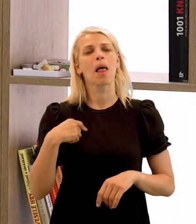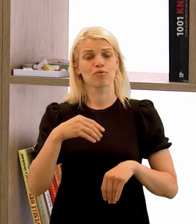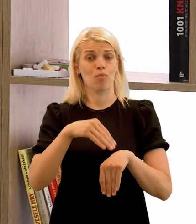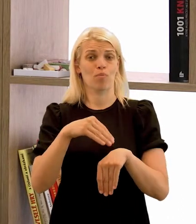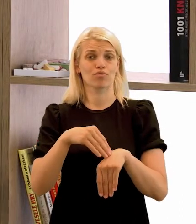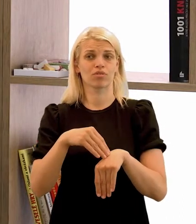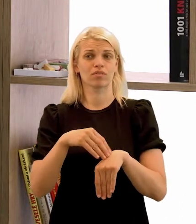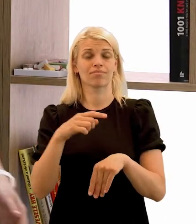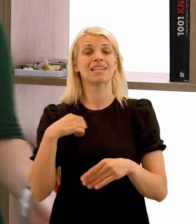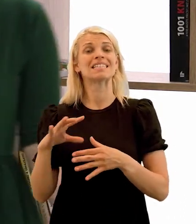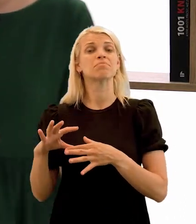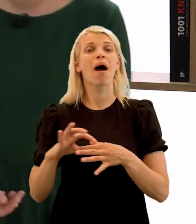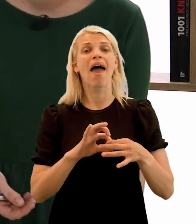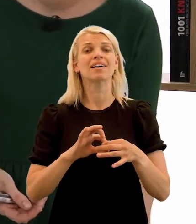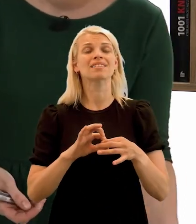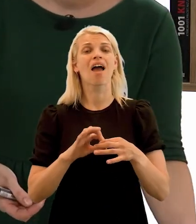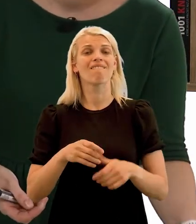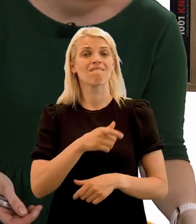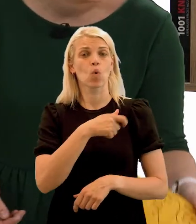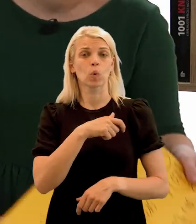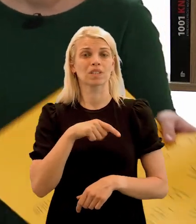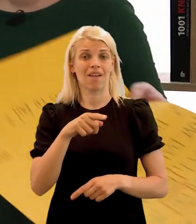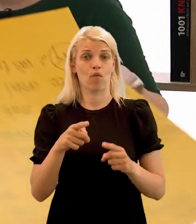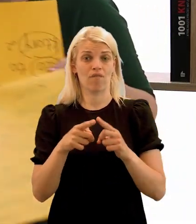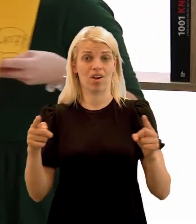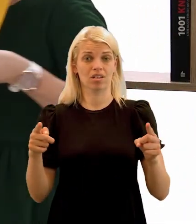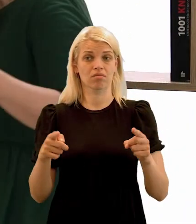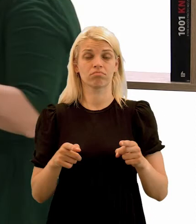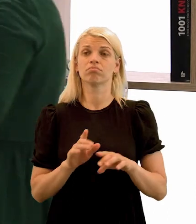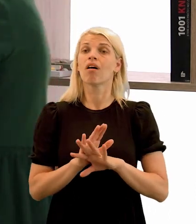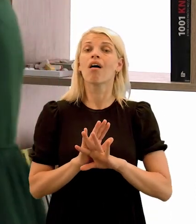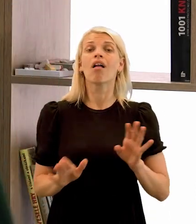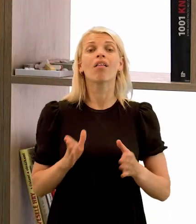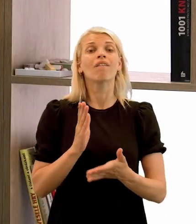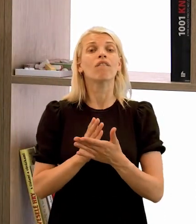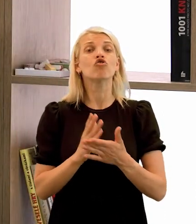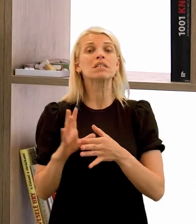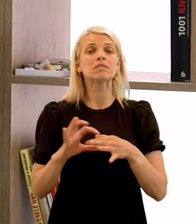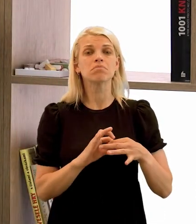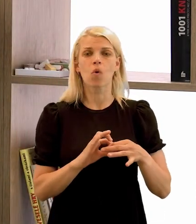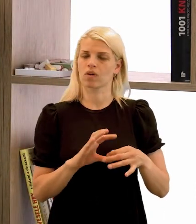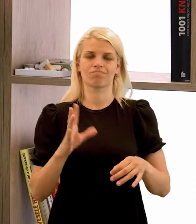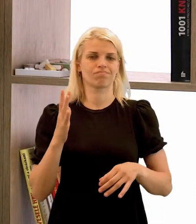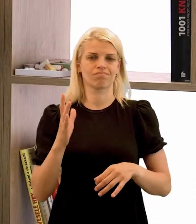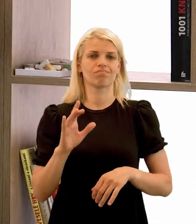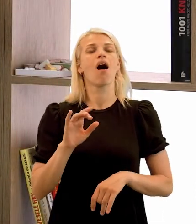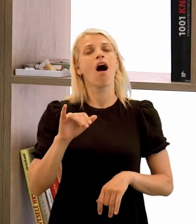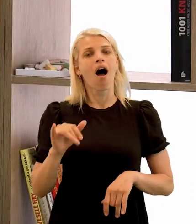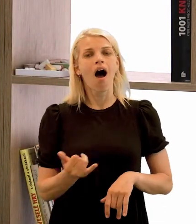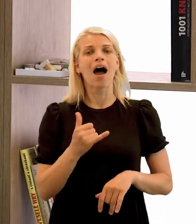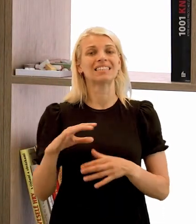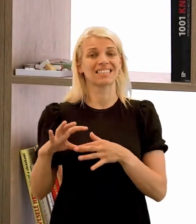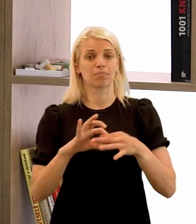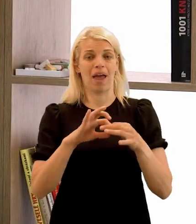upozorniť, že spájaciu funkciu vo vete však nemajú vždy iba spojky, ale